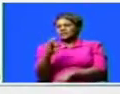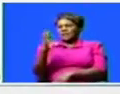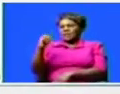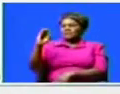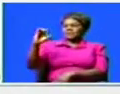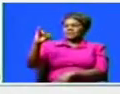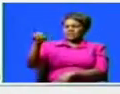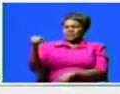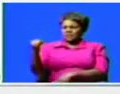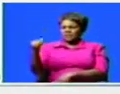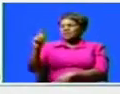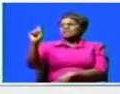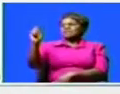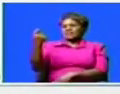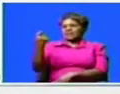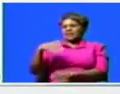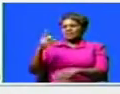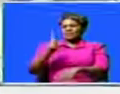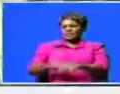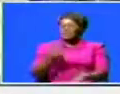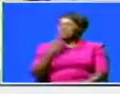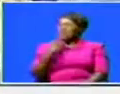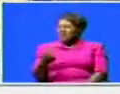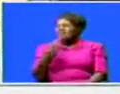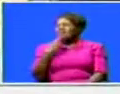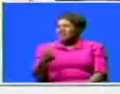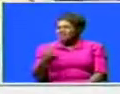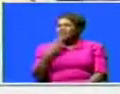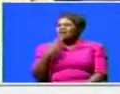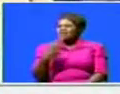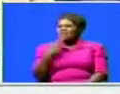MCJC Kenya, kila time ingekuwa ni kicheko.